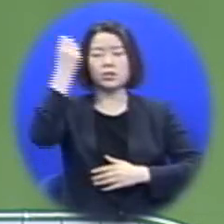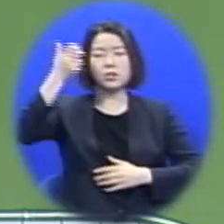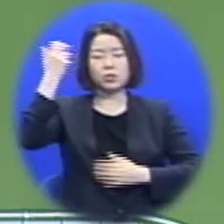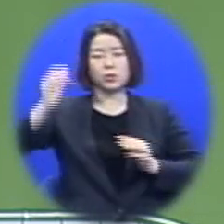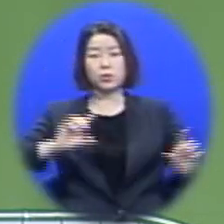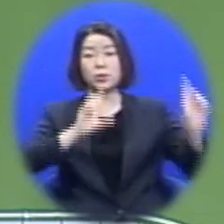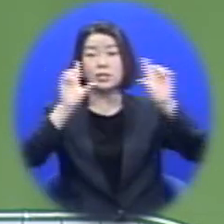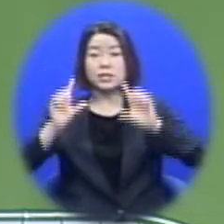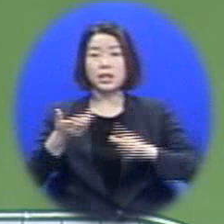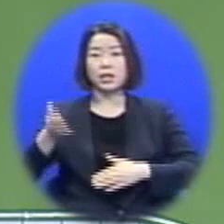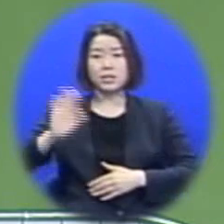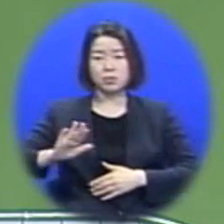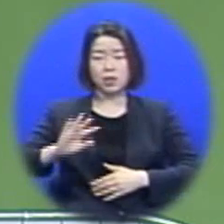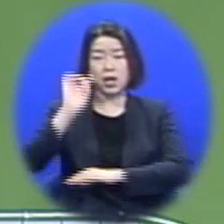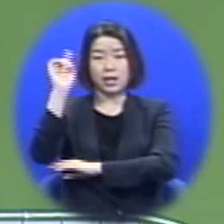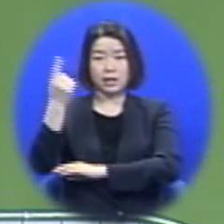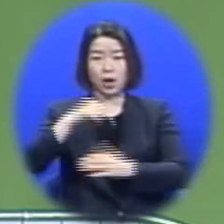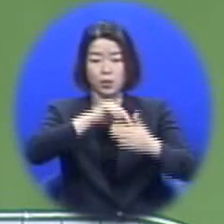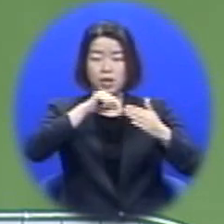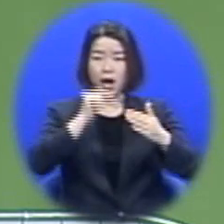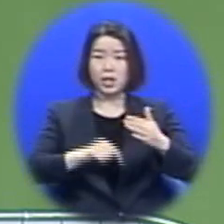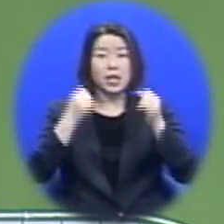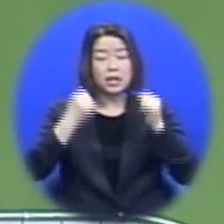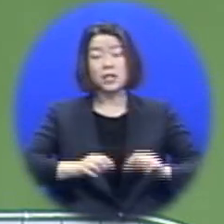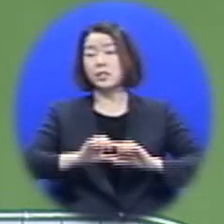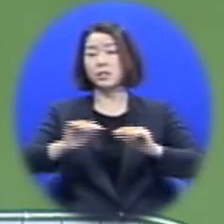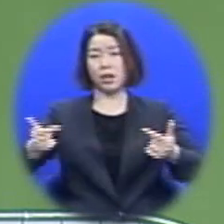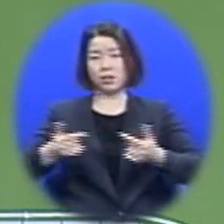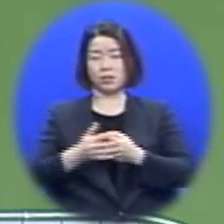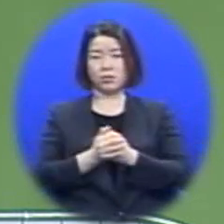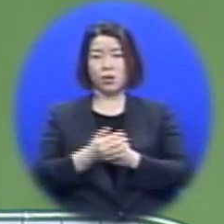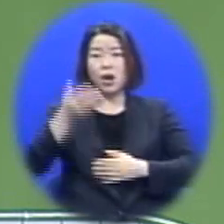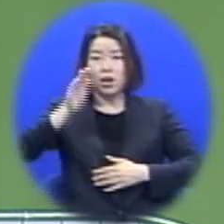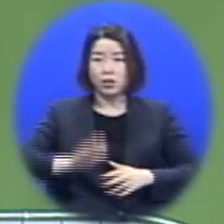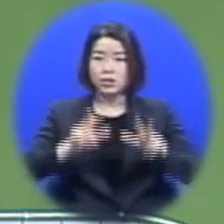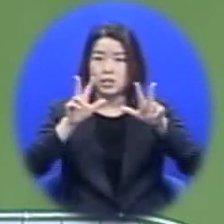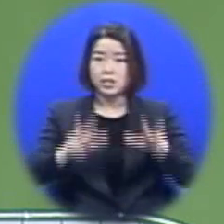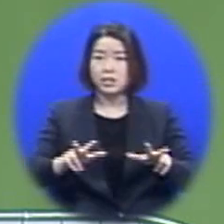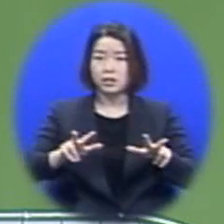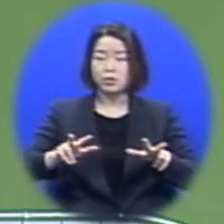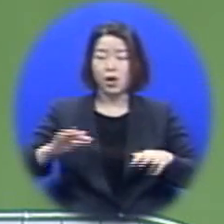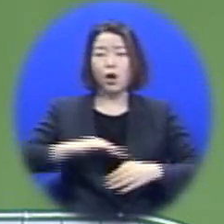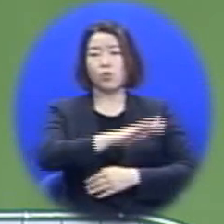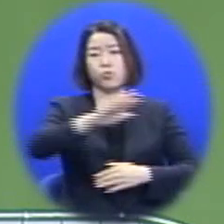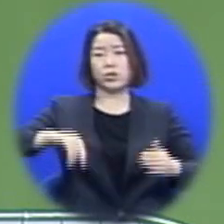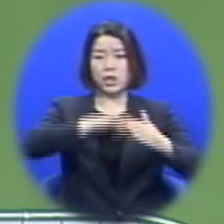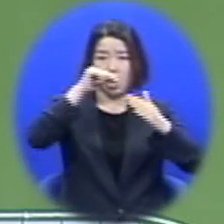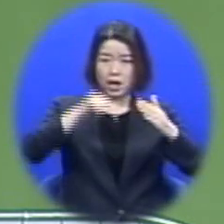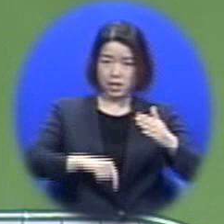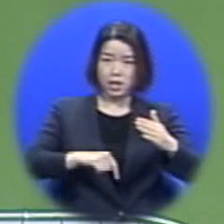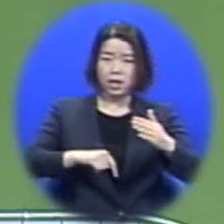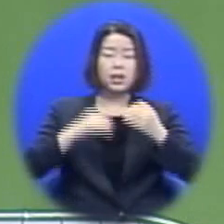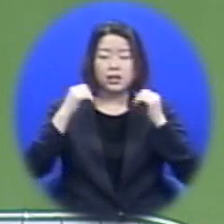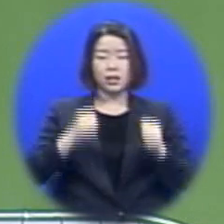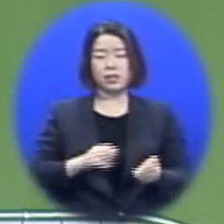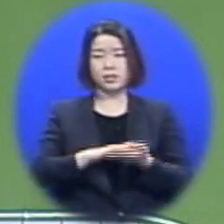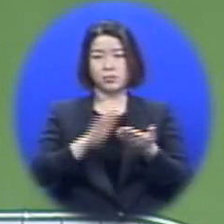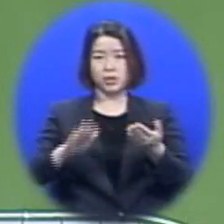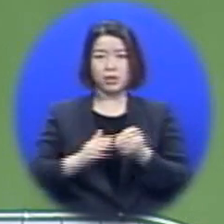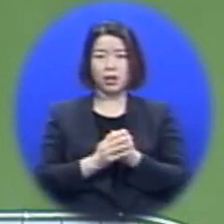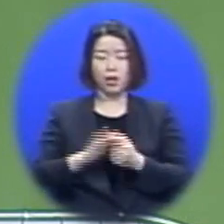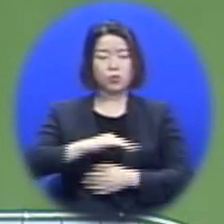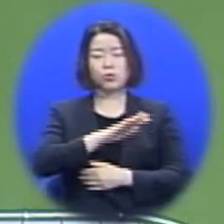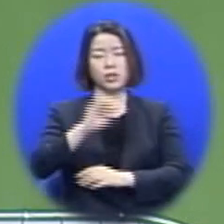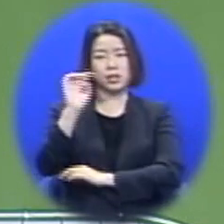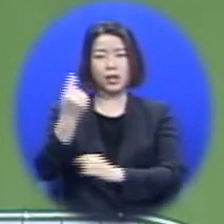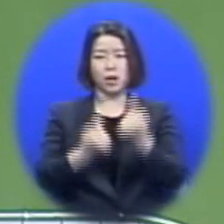살았지만 다윗 안에 계시지는 않았어요. 그런데 지금은 우리 안에 계세요. 우리는 다윗보다도